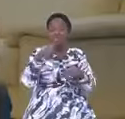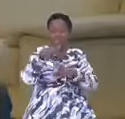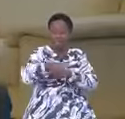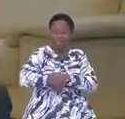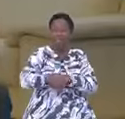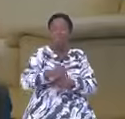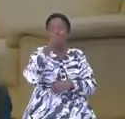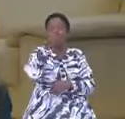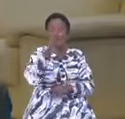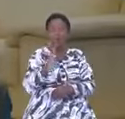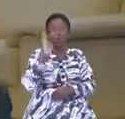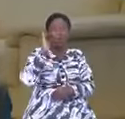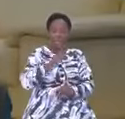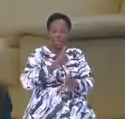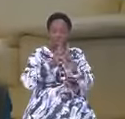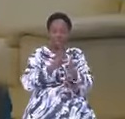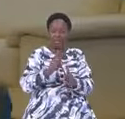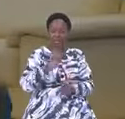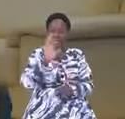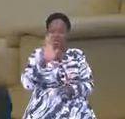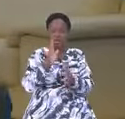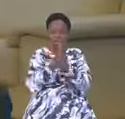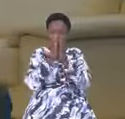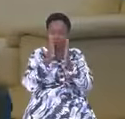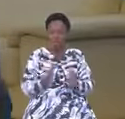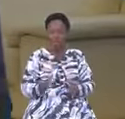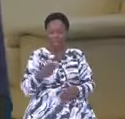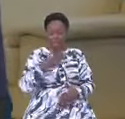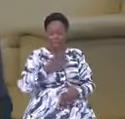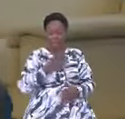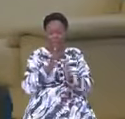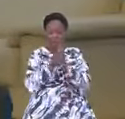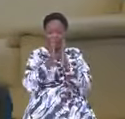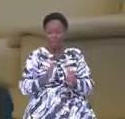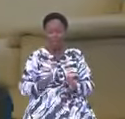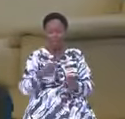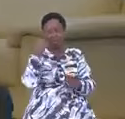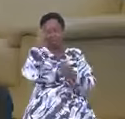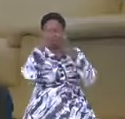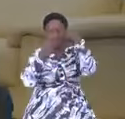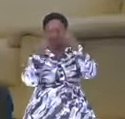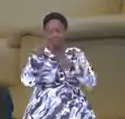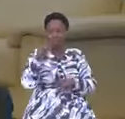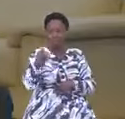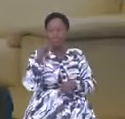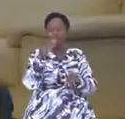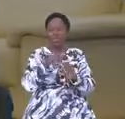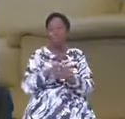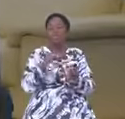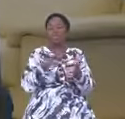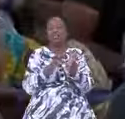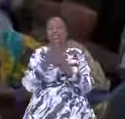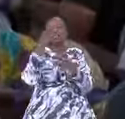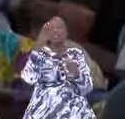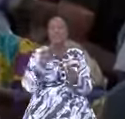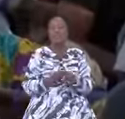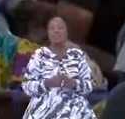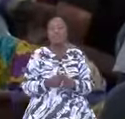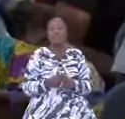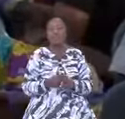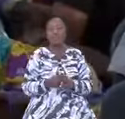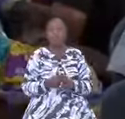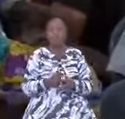tapis hier ma prière contre concernant au nom de jésus mais vous savez